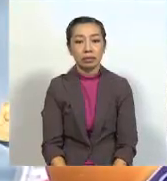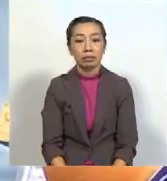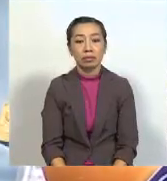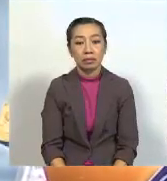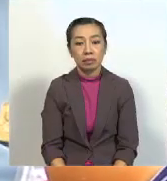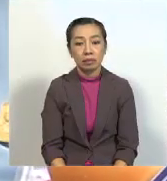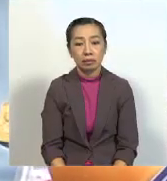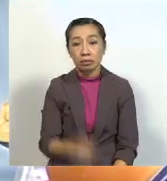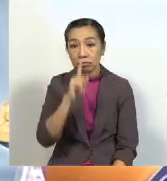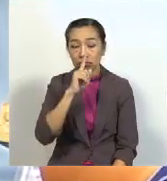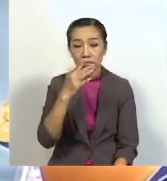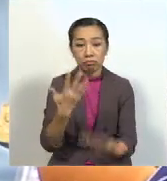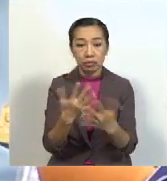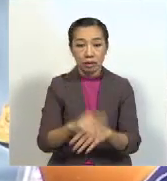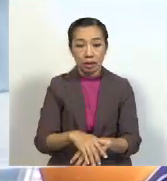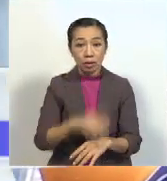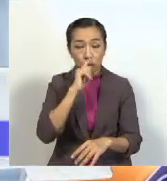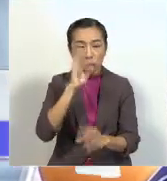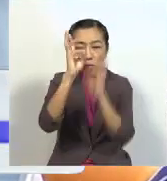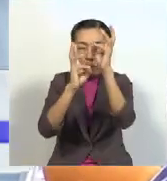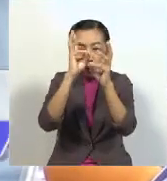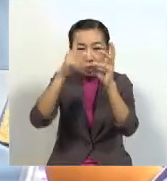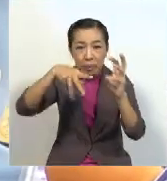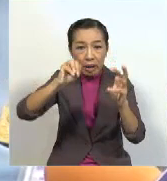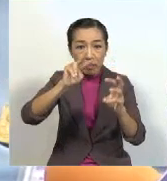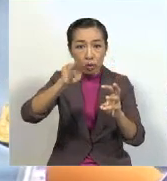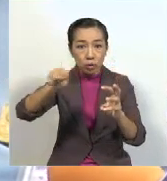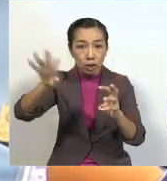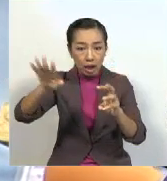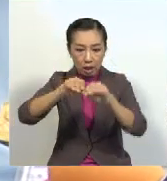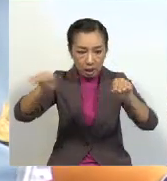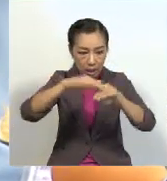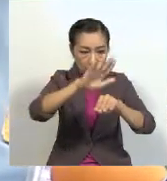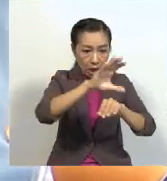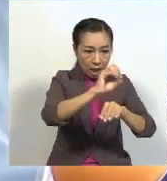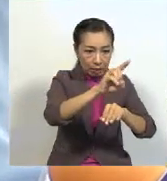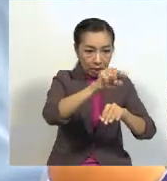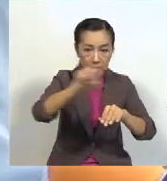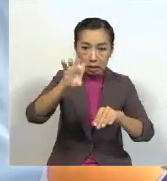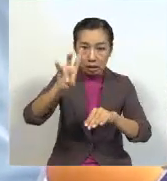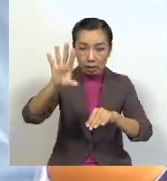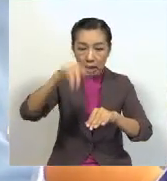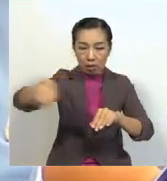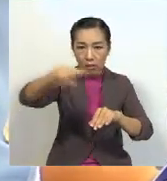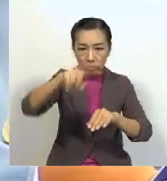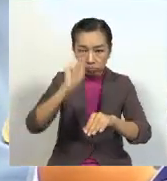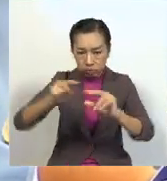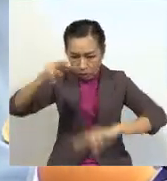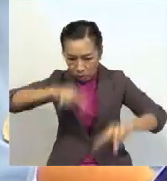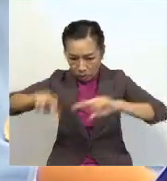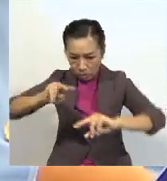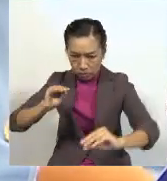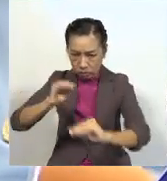ว่า51-75เนี่ยทางหน่วยงานที่รับผิดชอบต้องมีมาตรการเข้มงวดขึ้นว่าอย่างนั้นเลยซึ่งขณะนี้อยู่